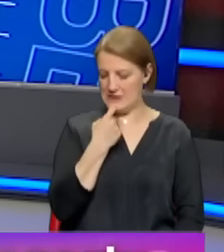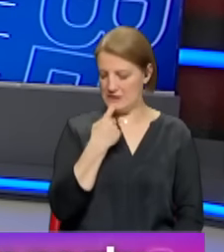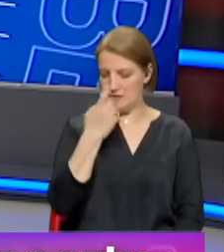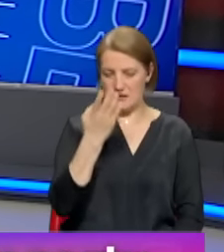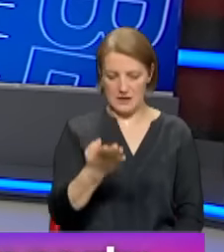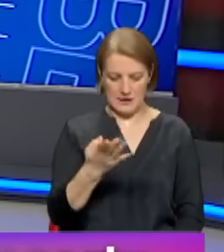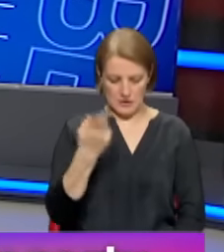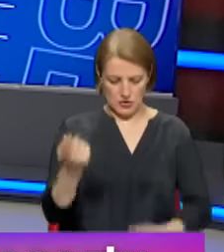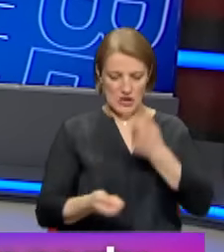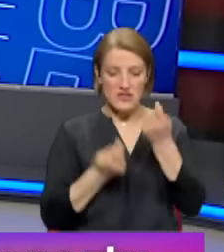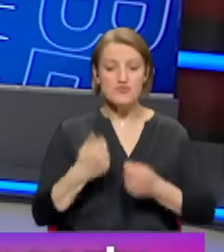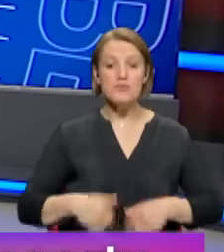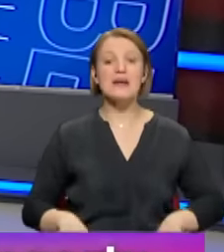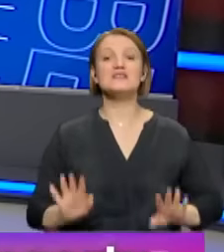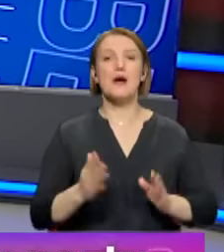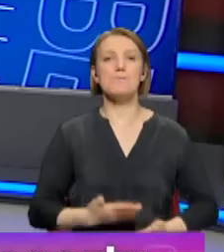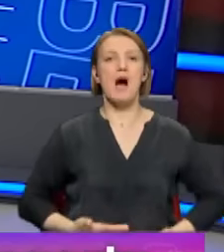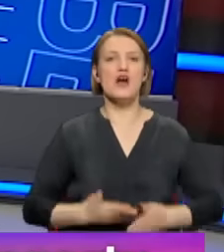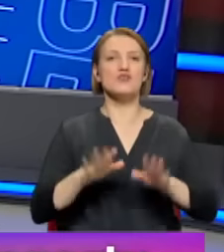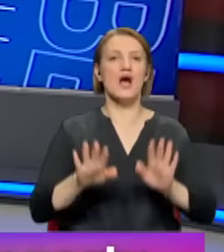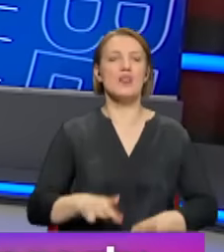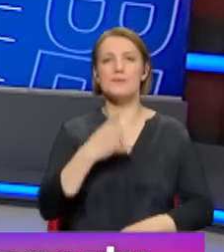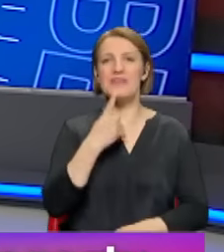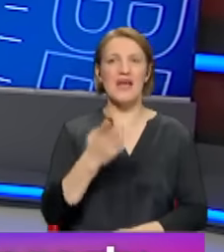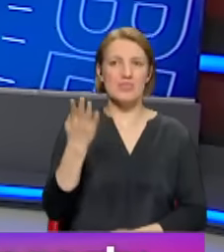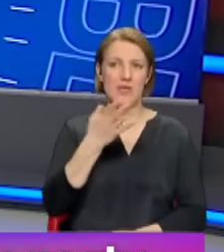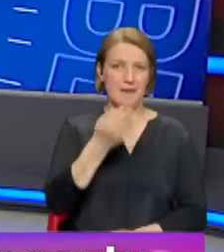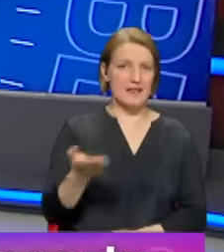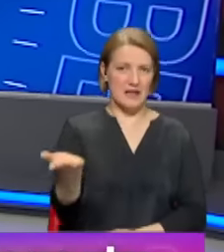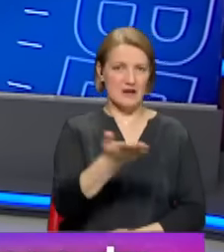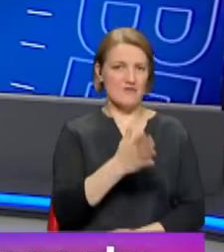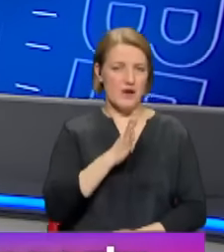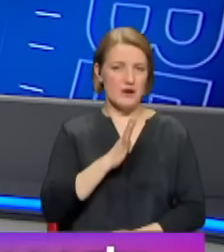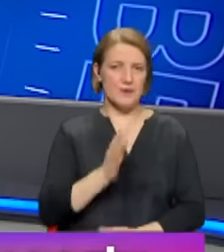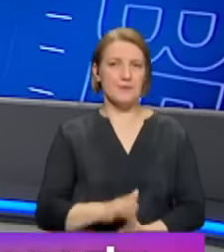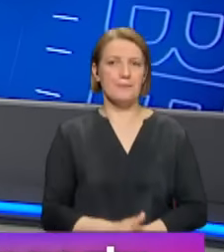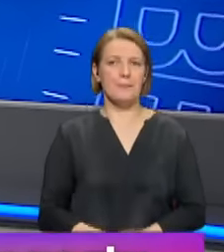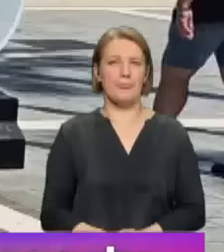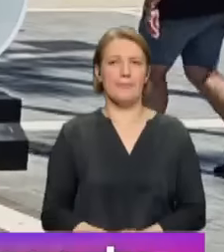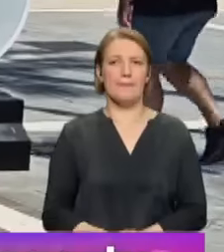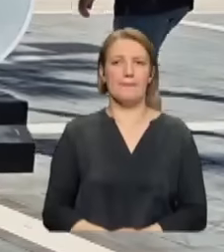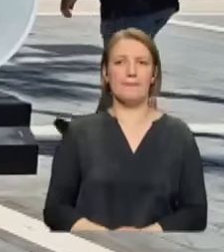senesinde çalışmazsam aç kalırım diyen emeklilerimiz